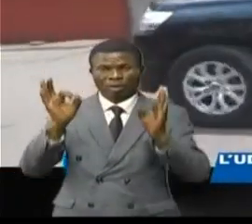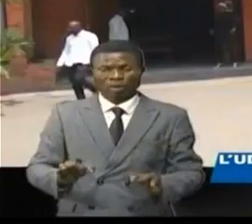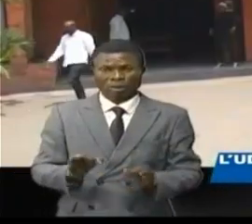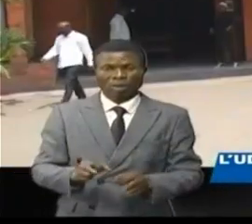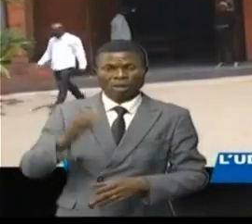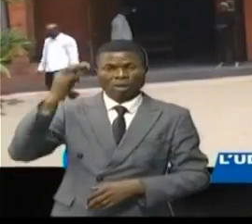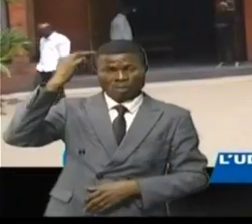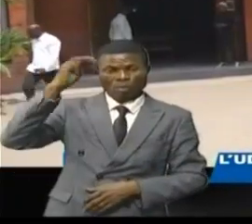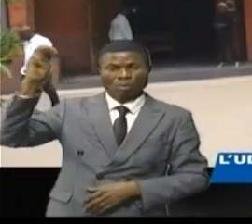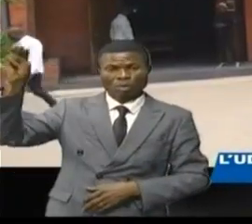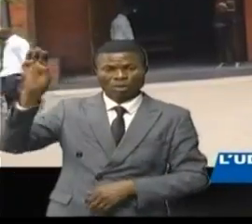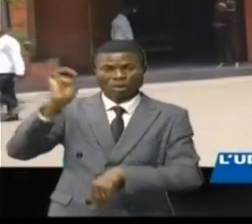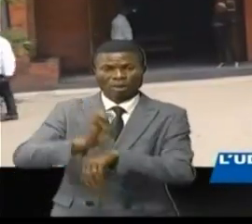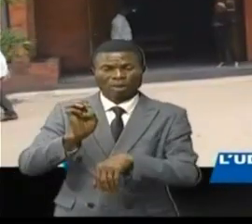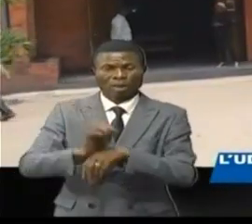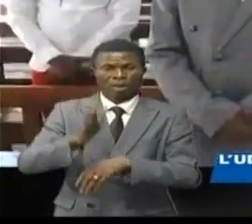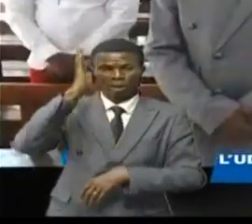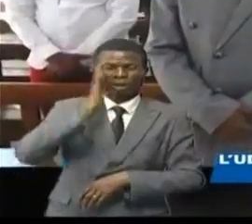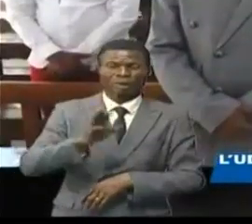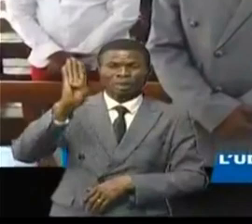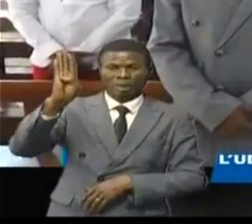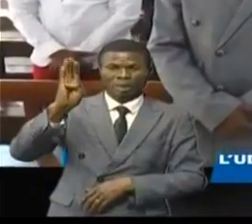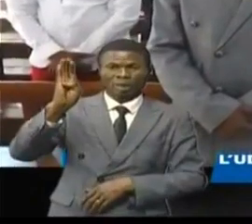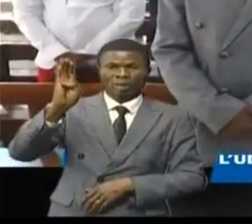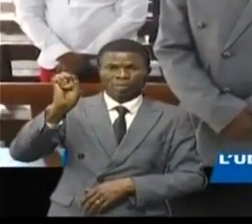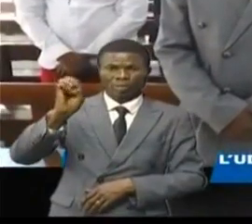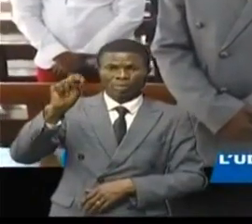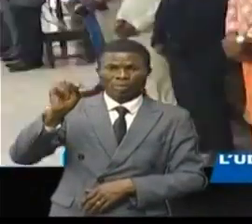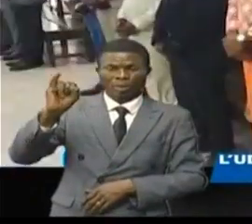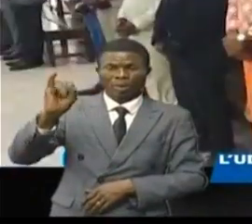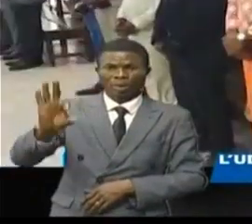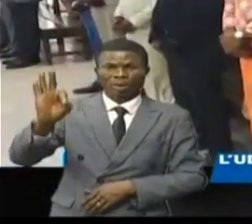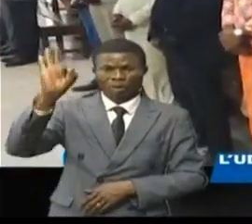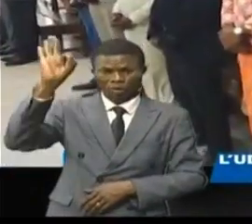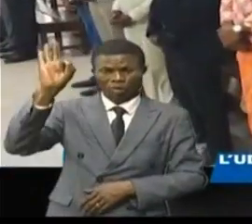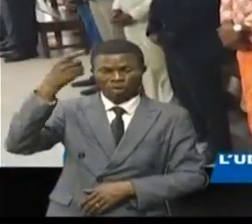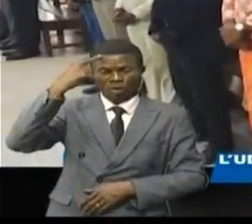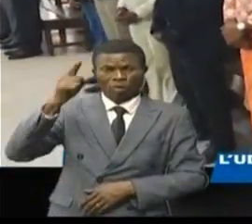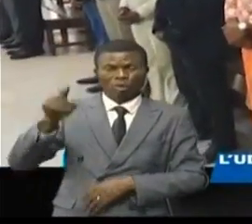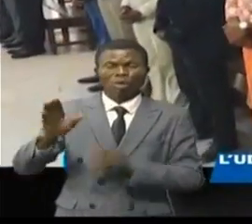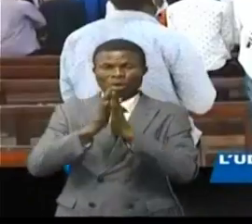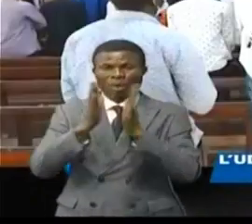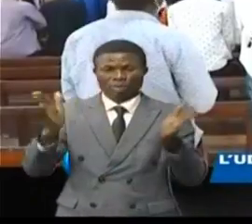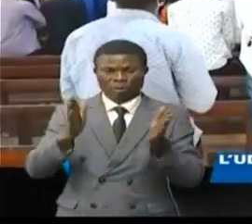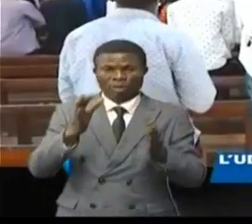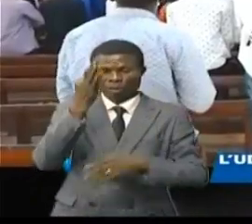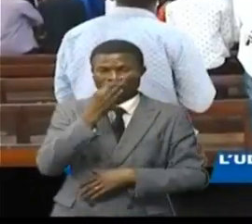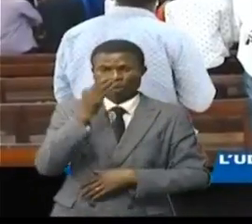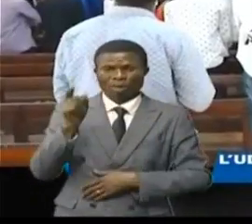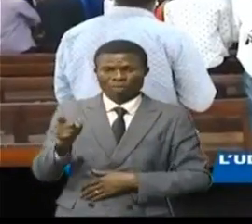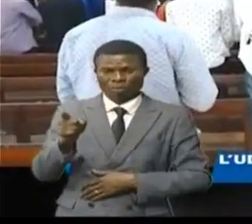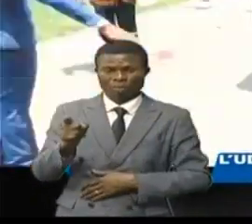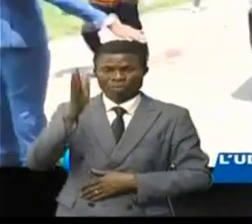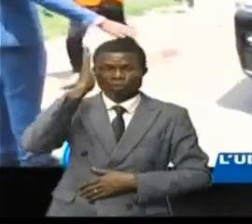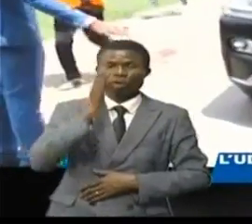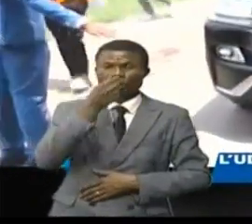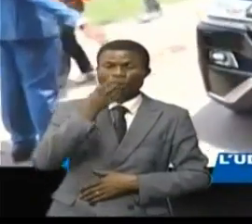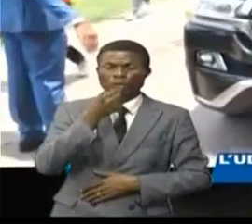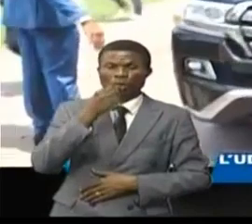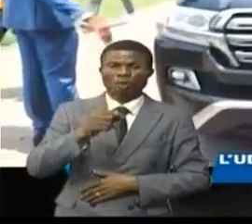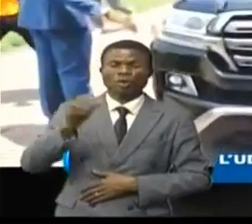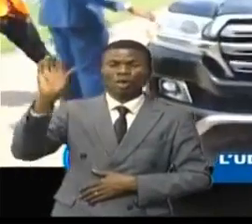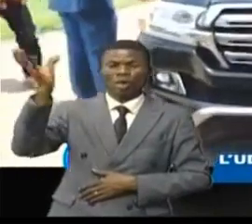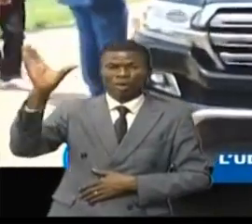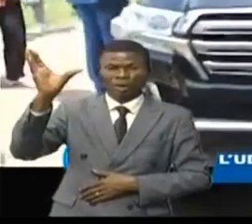Mouamba, c'est l'église Saint-Benoît de la commune de Limba qui a été choisie pour cette cérémonie eucharistique. Saint-Joseph de Matongé a